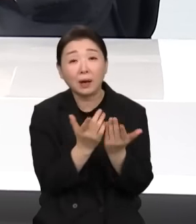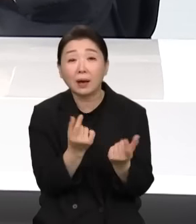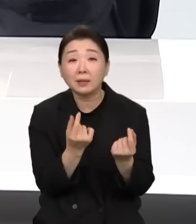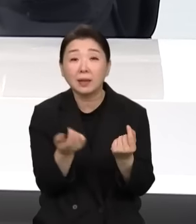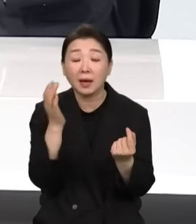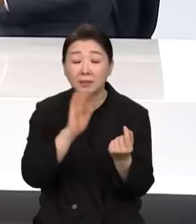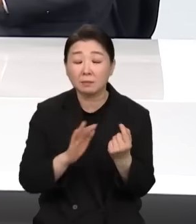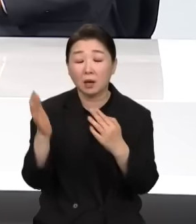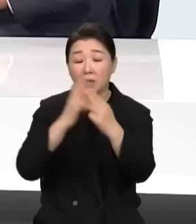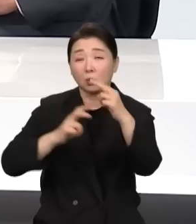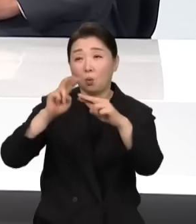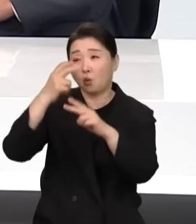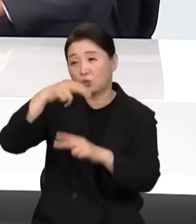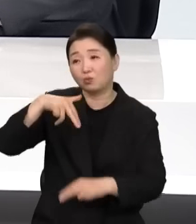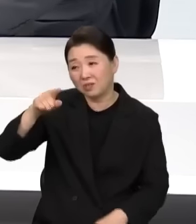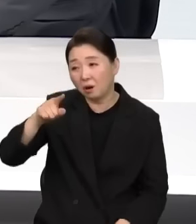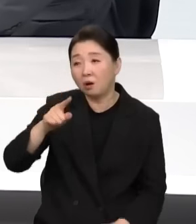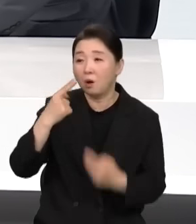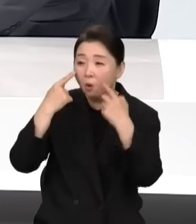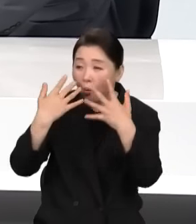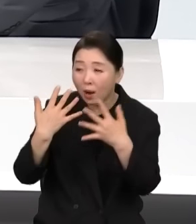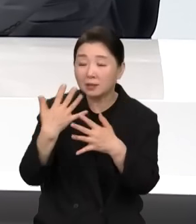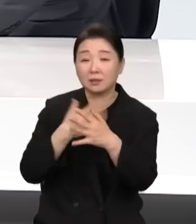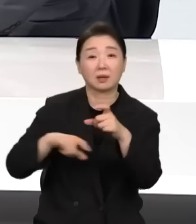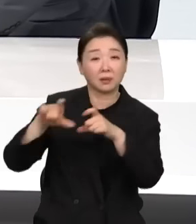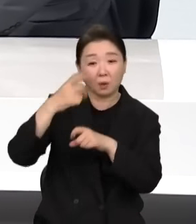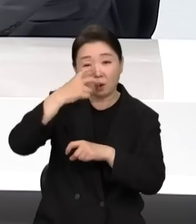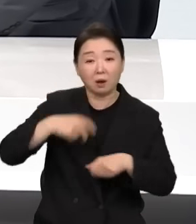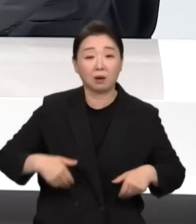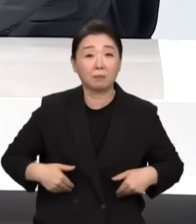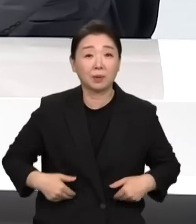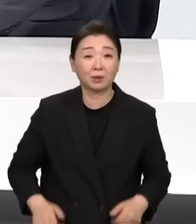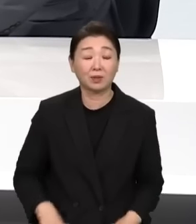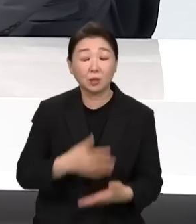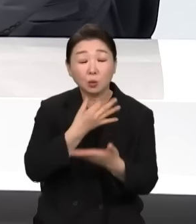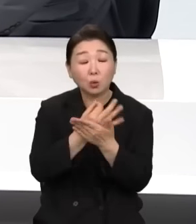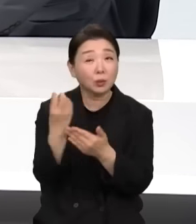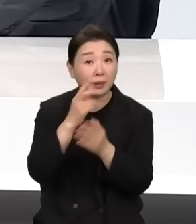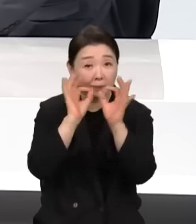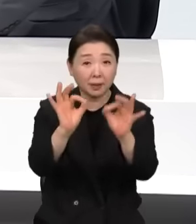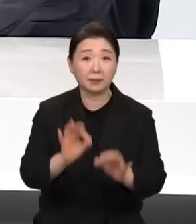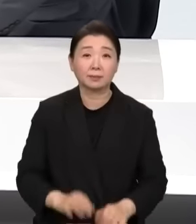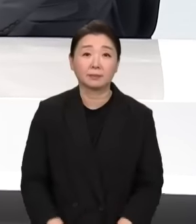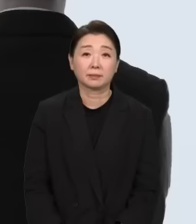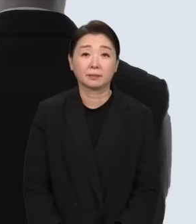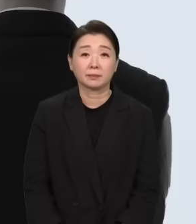공수처가 더 따져봐야 되는 부분도 분명히 있습니다 우선 녹취를 다시 들어보겠습니다